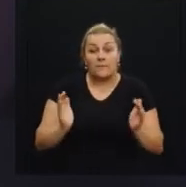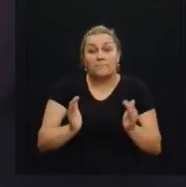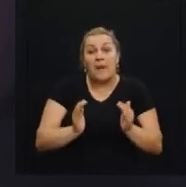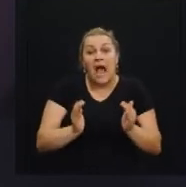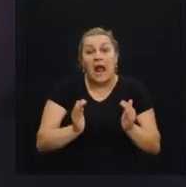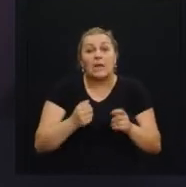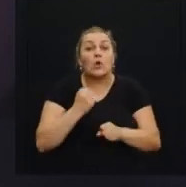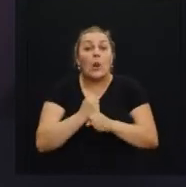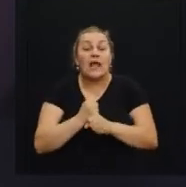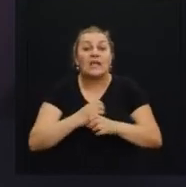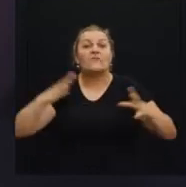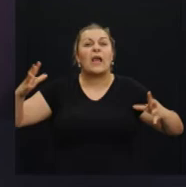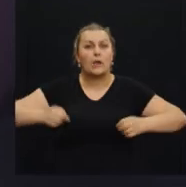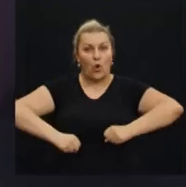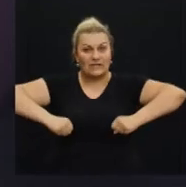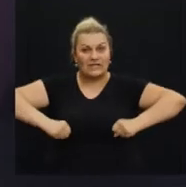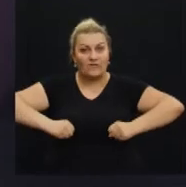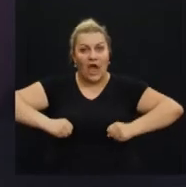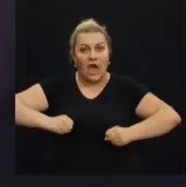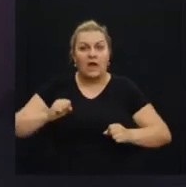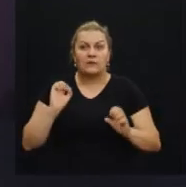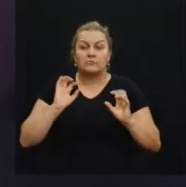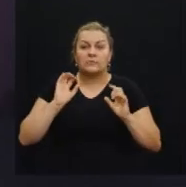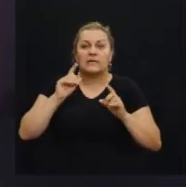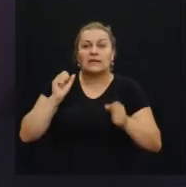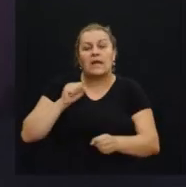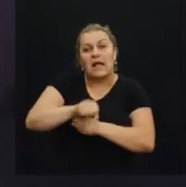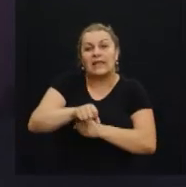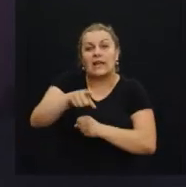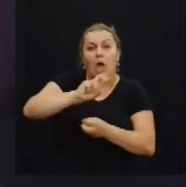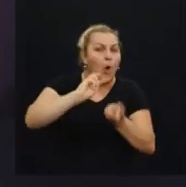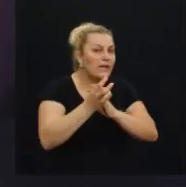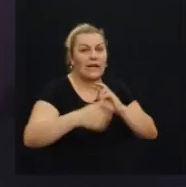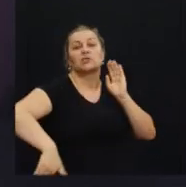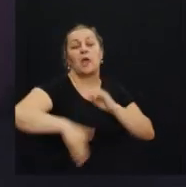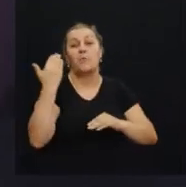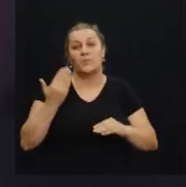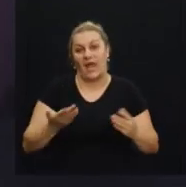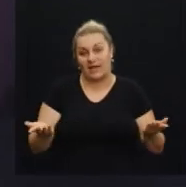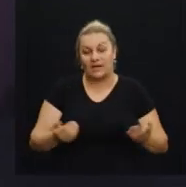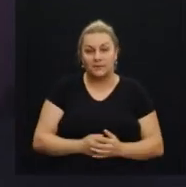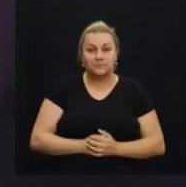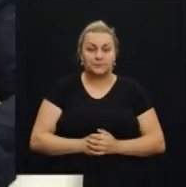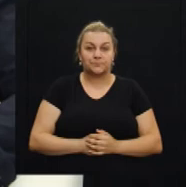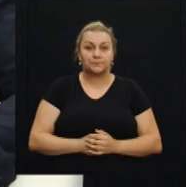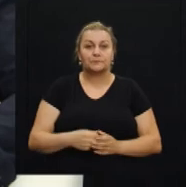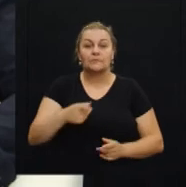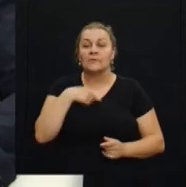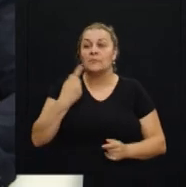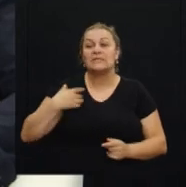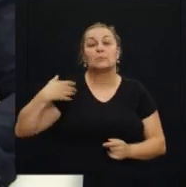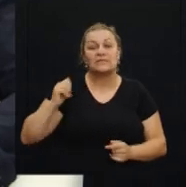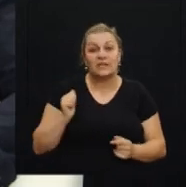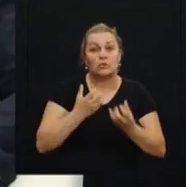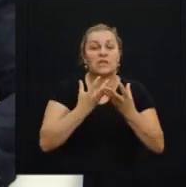velikog diva natira da okrene leđa, to je ono nenormalno. Da, svjedoci smo brojnih